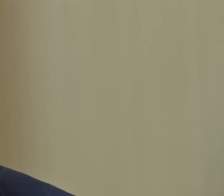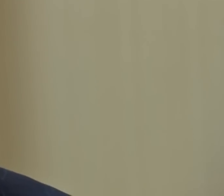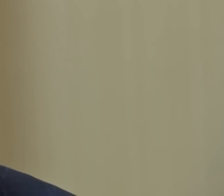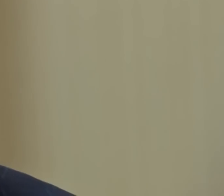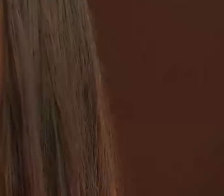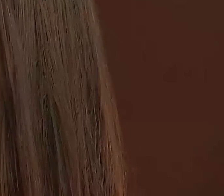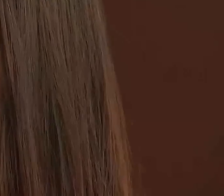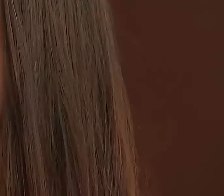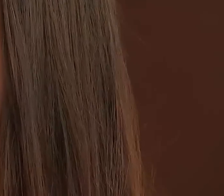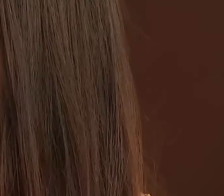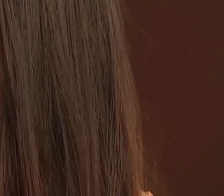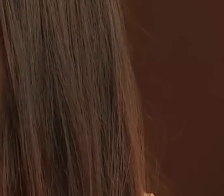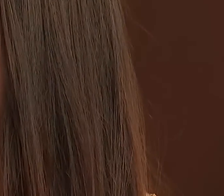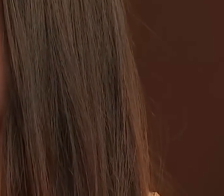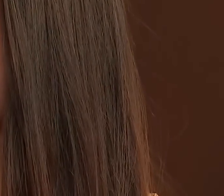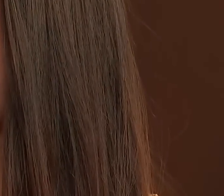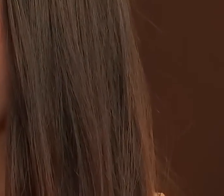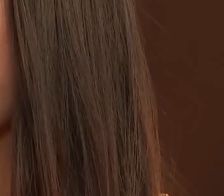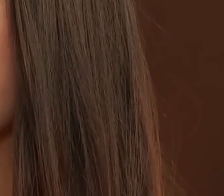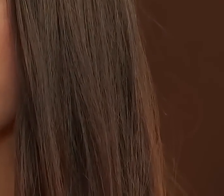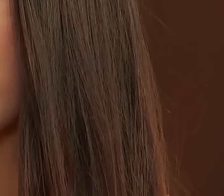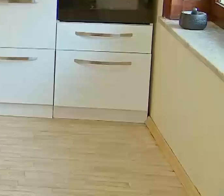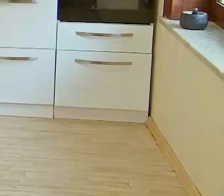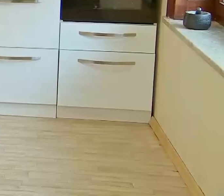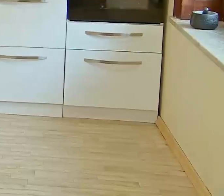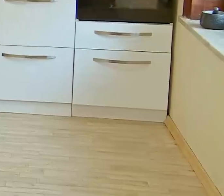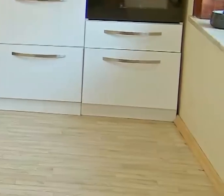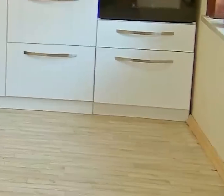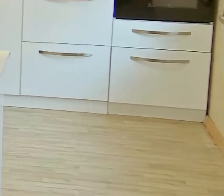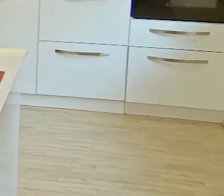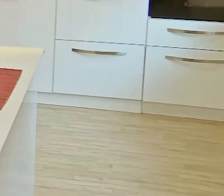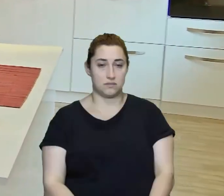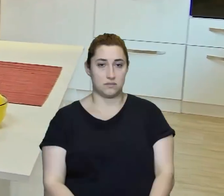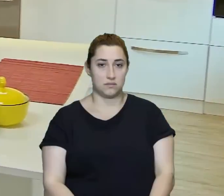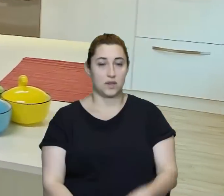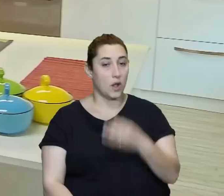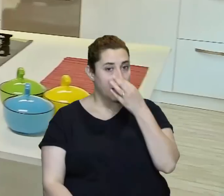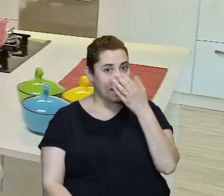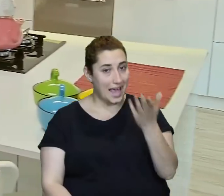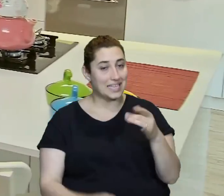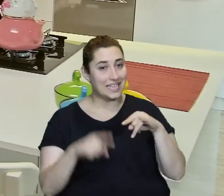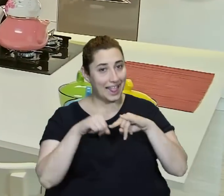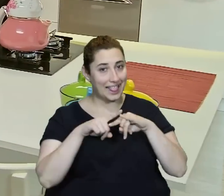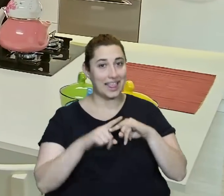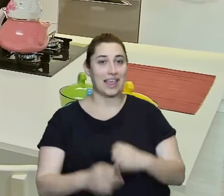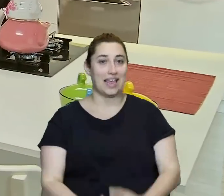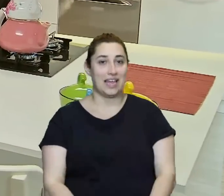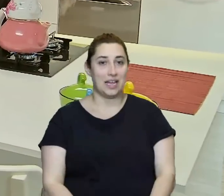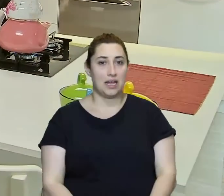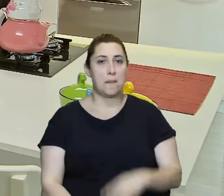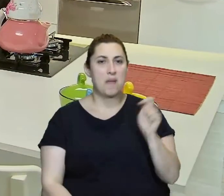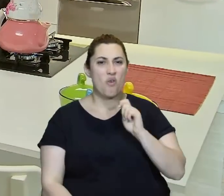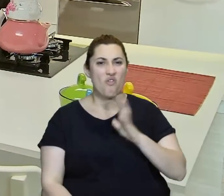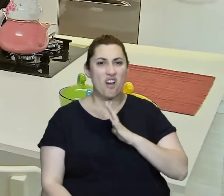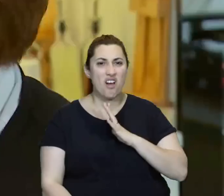Mutfak. Kolay gelsin hediye.